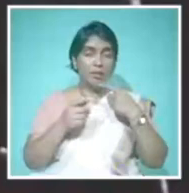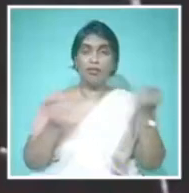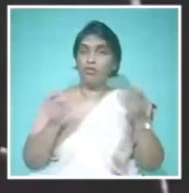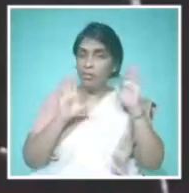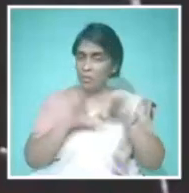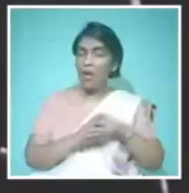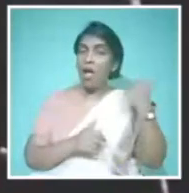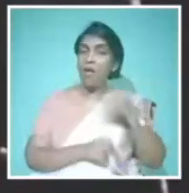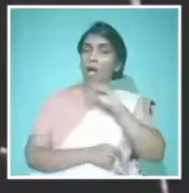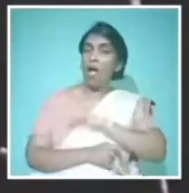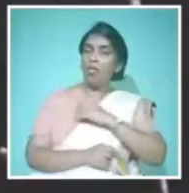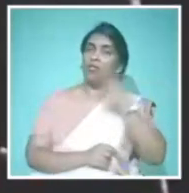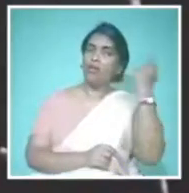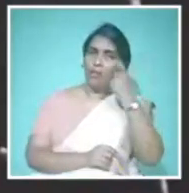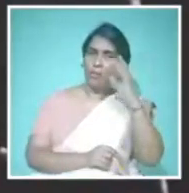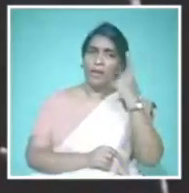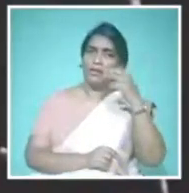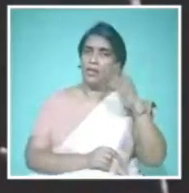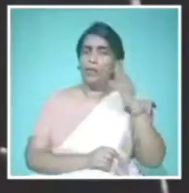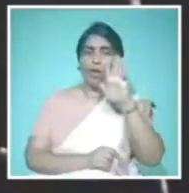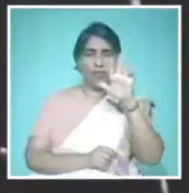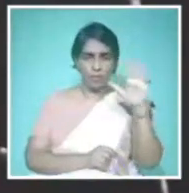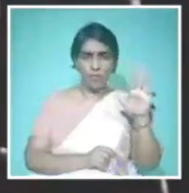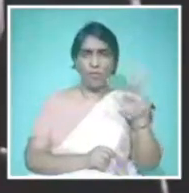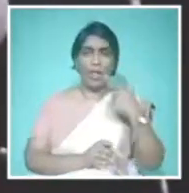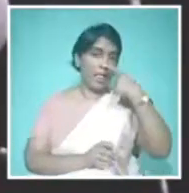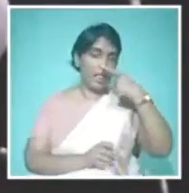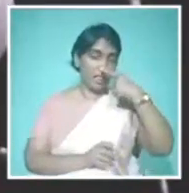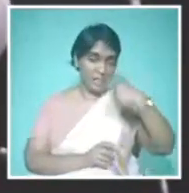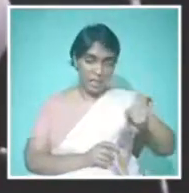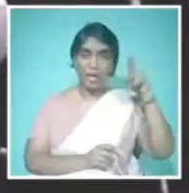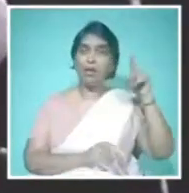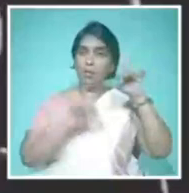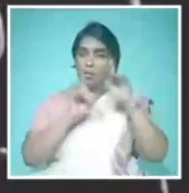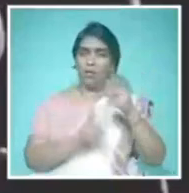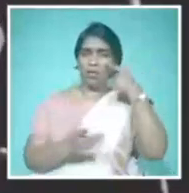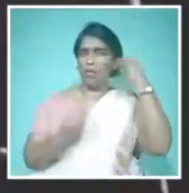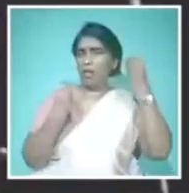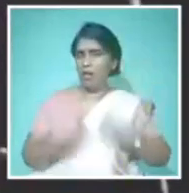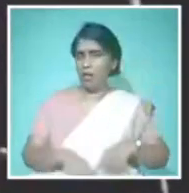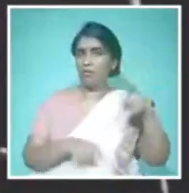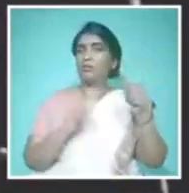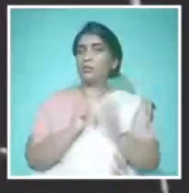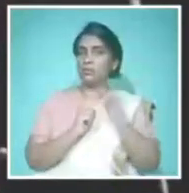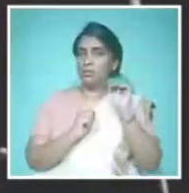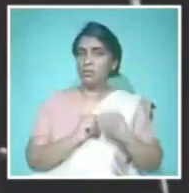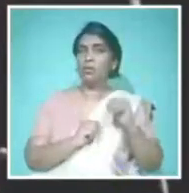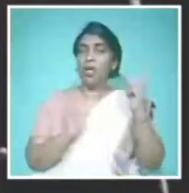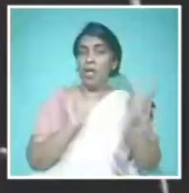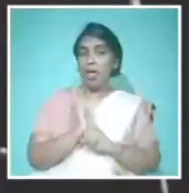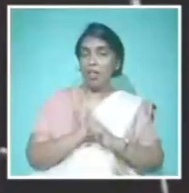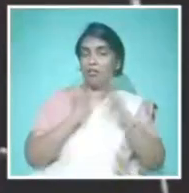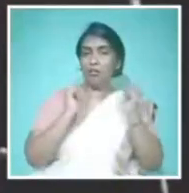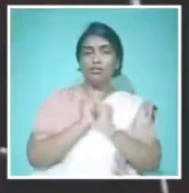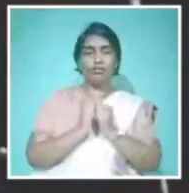Alat ada yang marga hoyan lor. Dengan dasar masih anu nama Thailand te, mevagi arti khada beti malakku nama, bolak segan agar